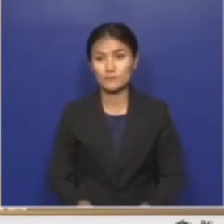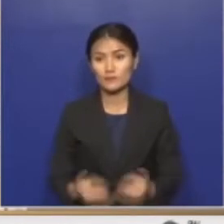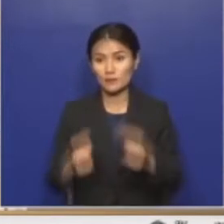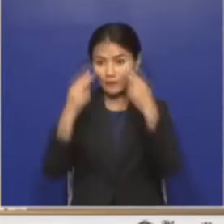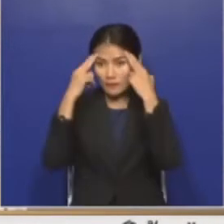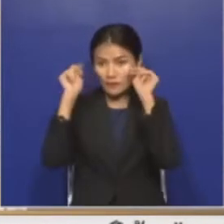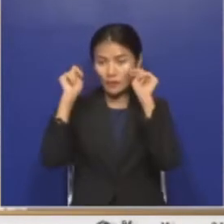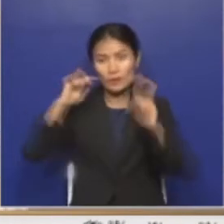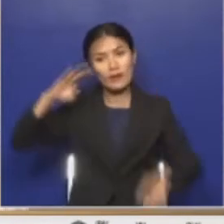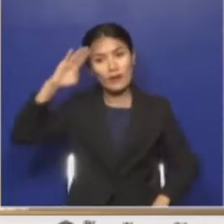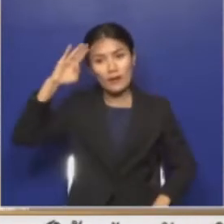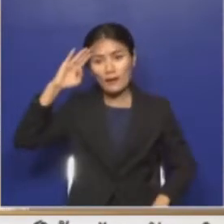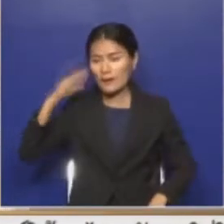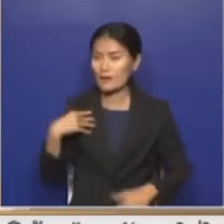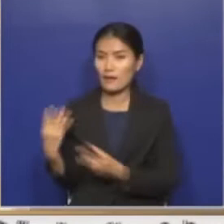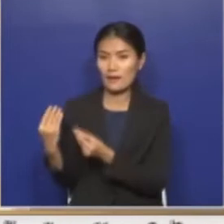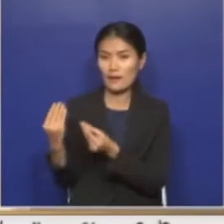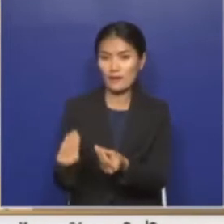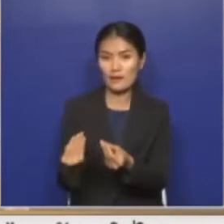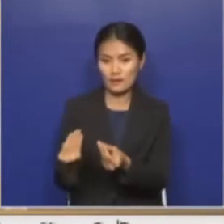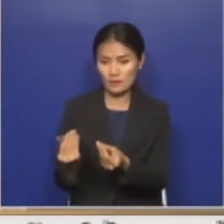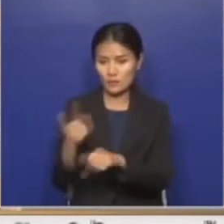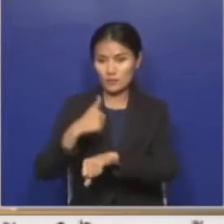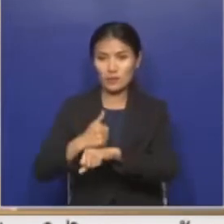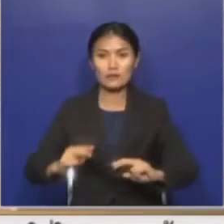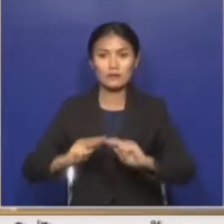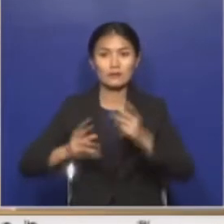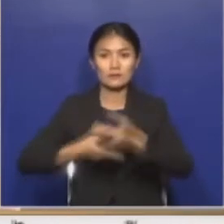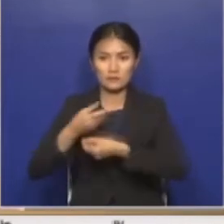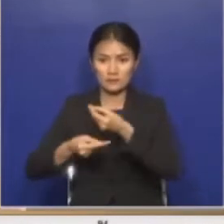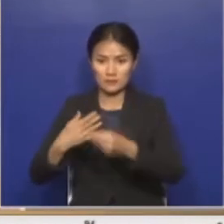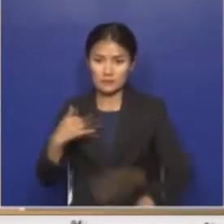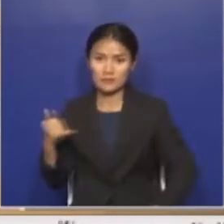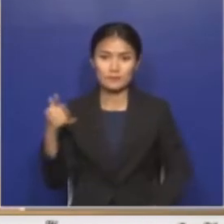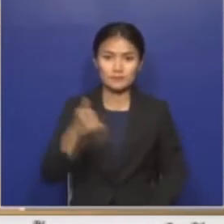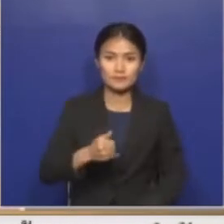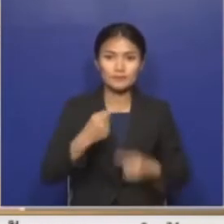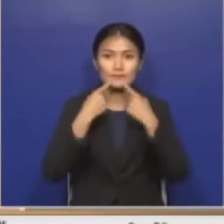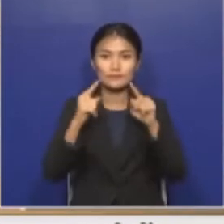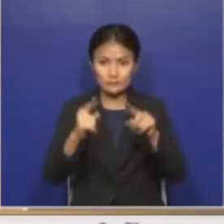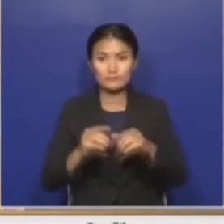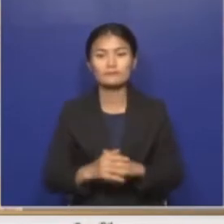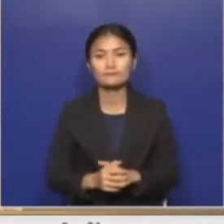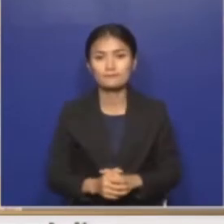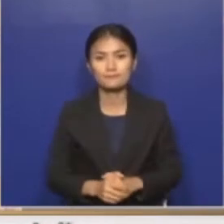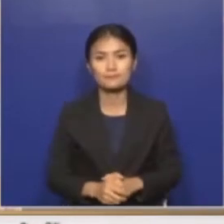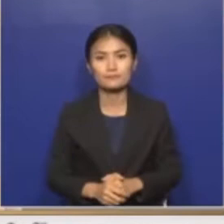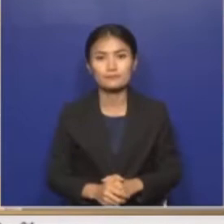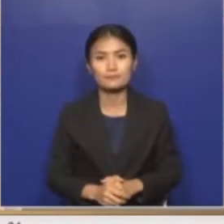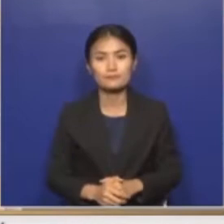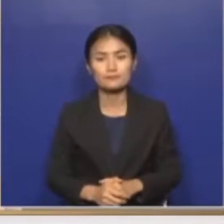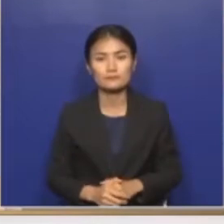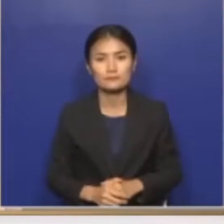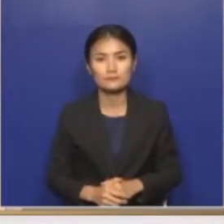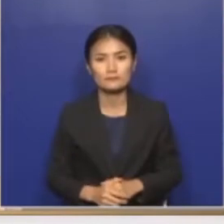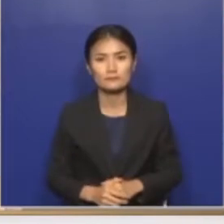นนท์ตรีว่าการกระทรวงพาณิชย์มาตอบกระทู้ด้วยวาจาของผมเนี่ยแต่ผมต้องเรียนนี้ครับ